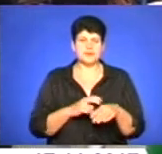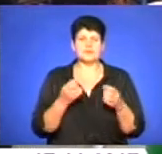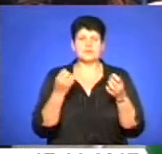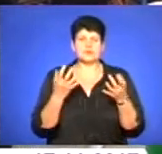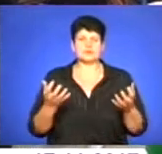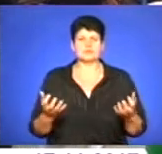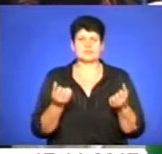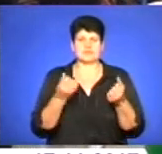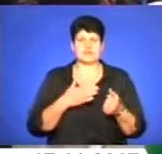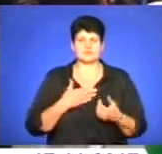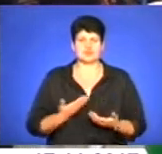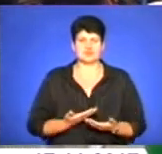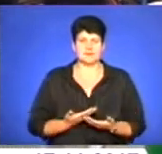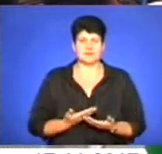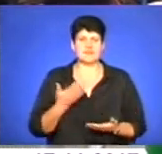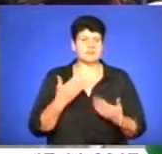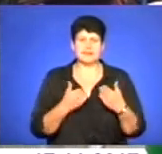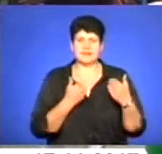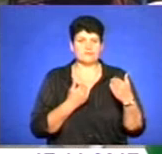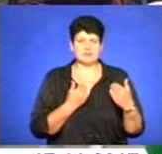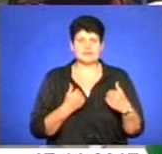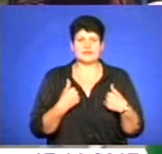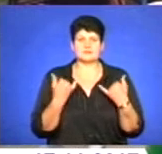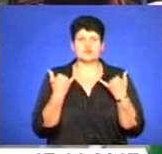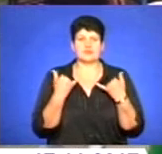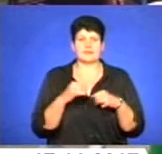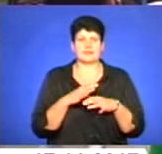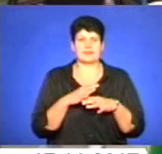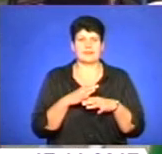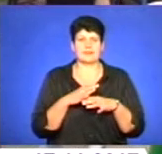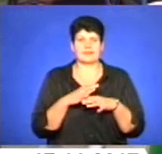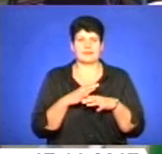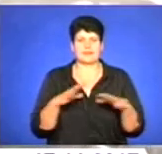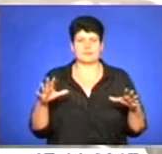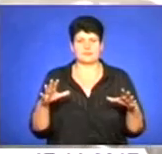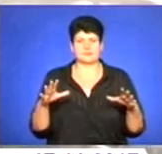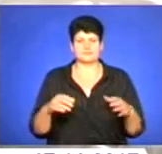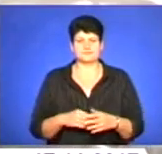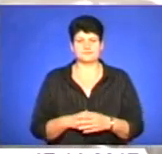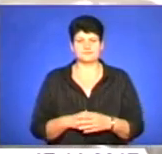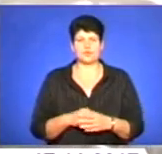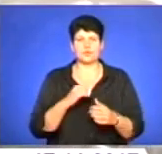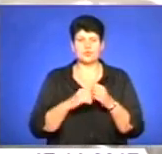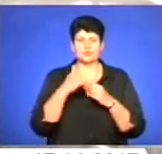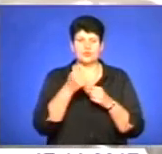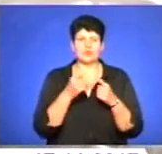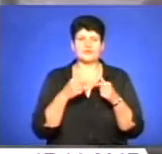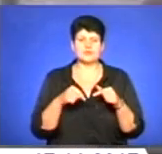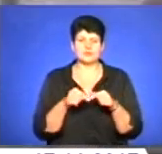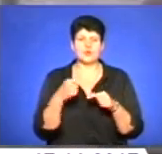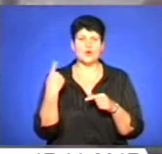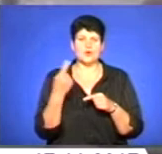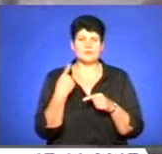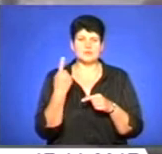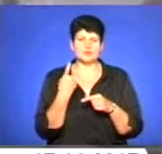просто-напросто спасли нам життя. Бо якби не вони, нас на сьогоднішній день просто не було. Щороку у відділенні обласного